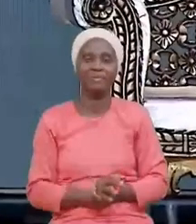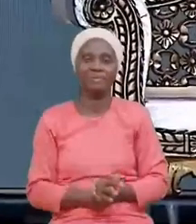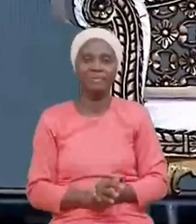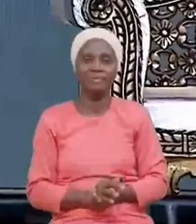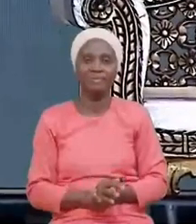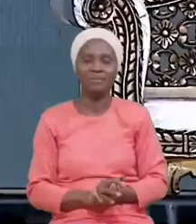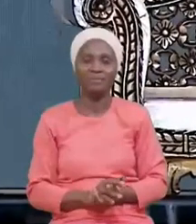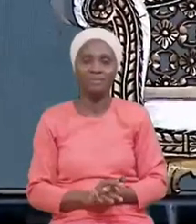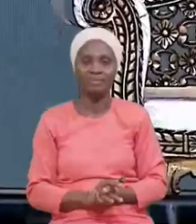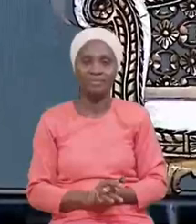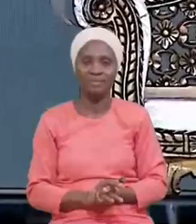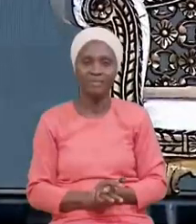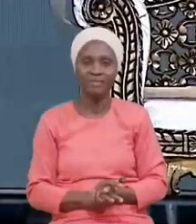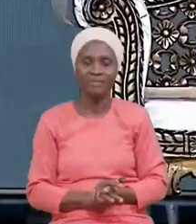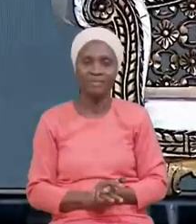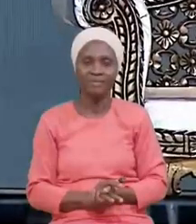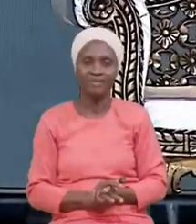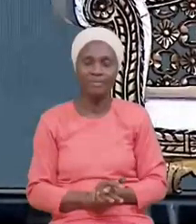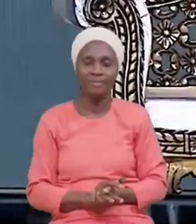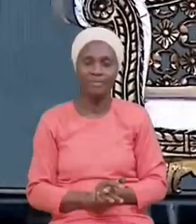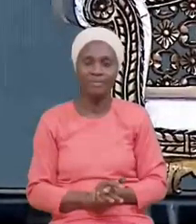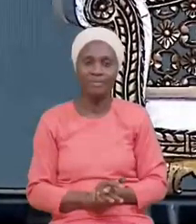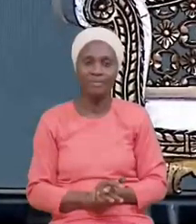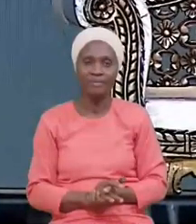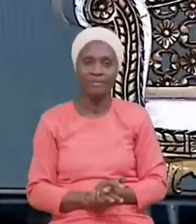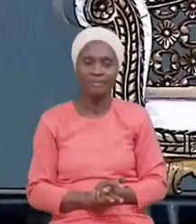de toutes vos maladies.